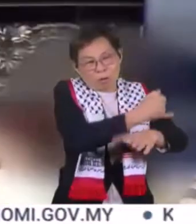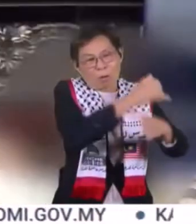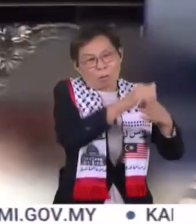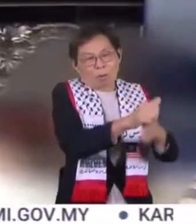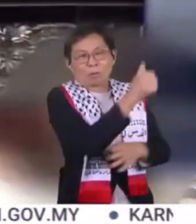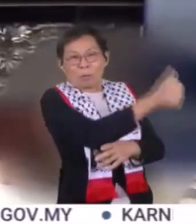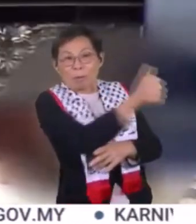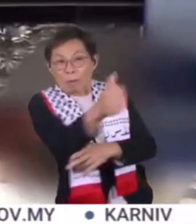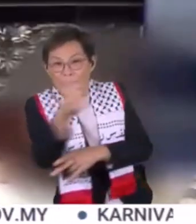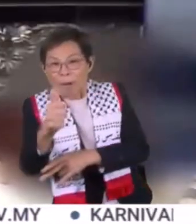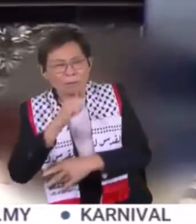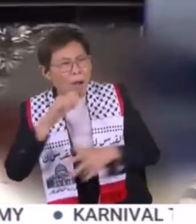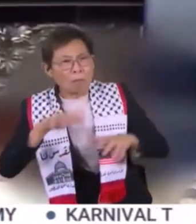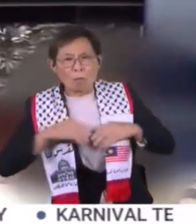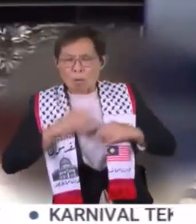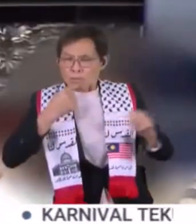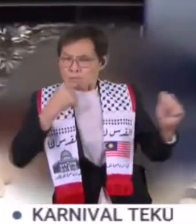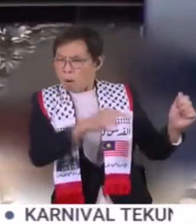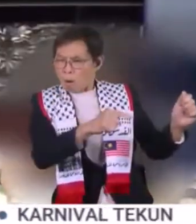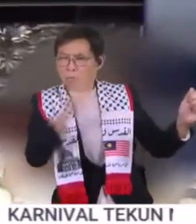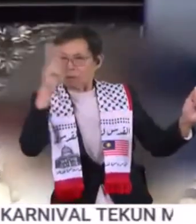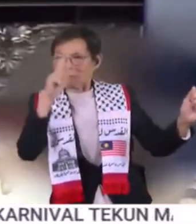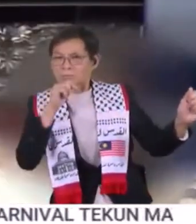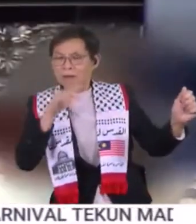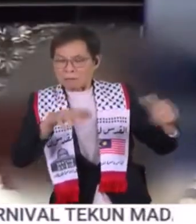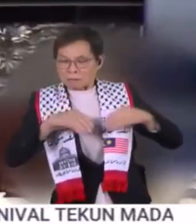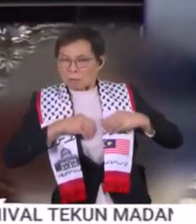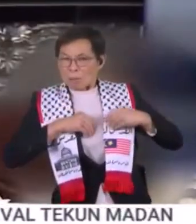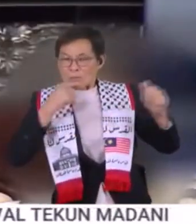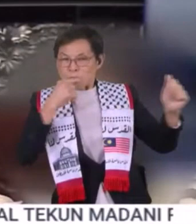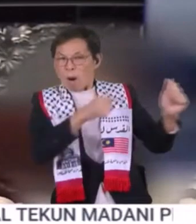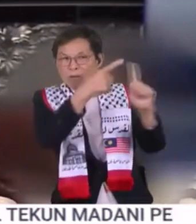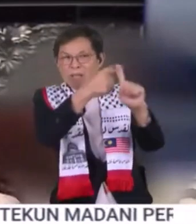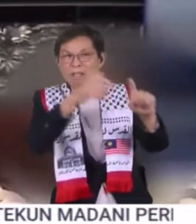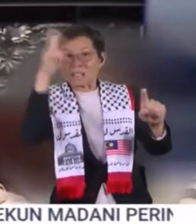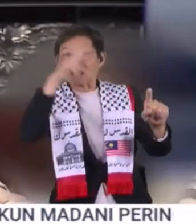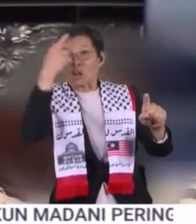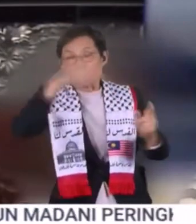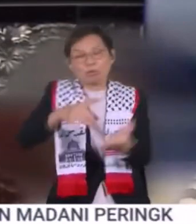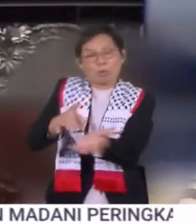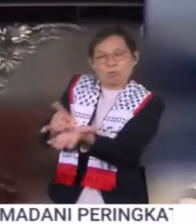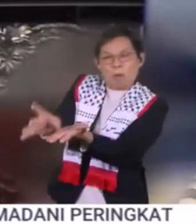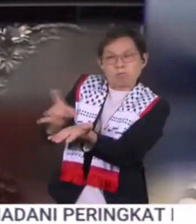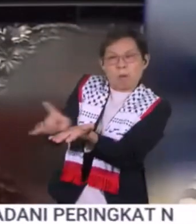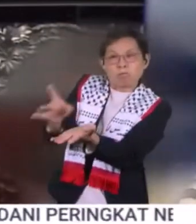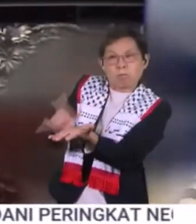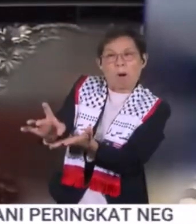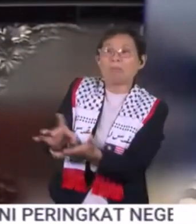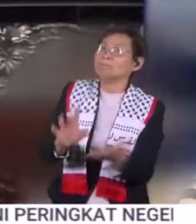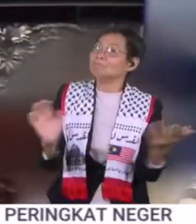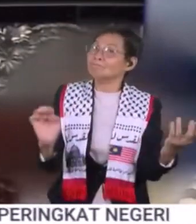masing-masing. Mereka tidak terima sebarang arahan daripada kerajaan untuk turunkan mana-mana kandungan.